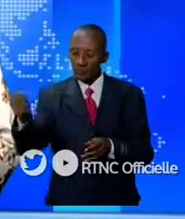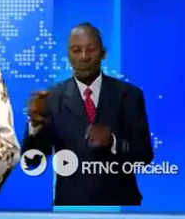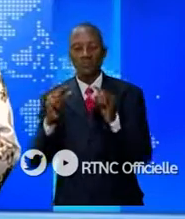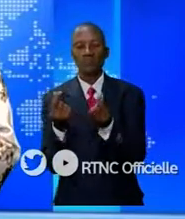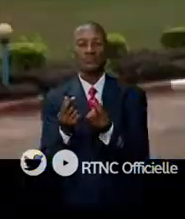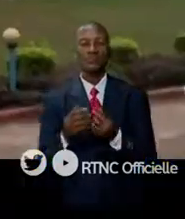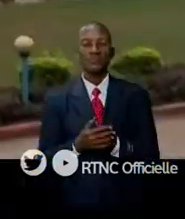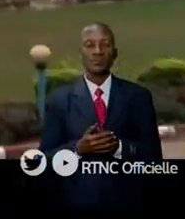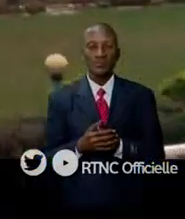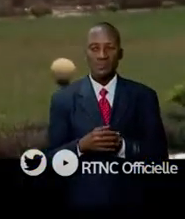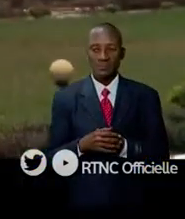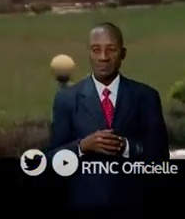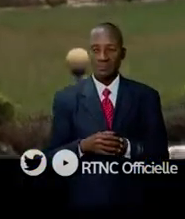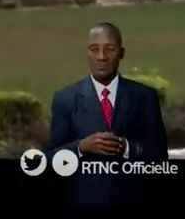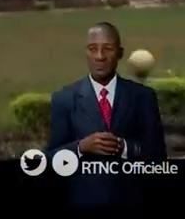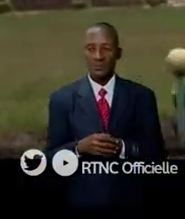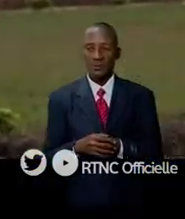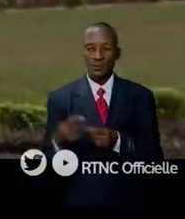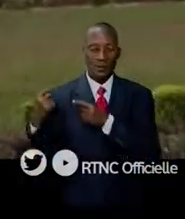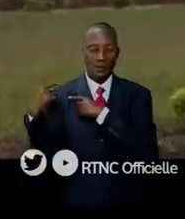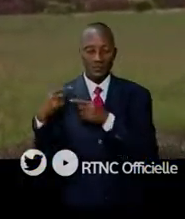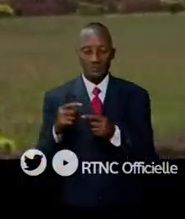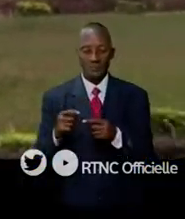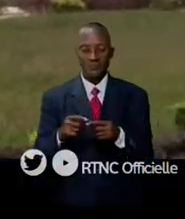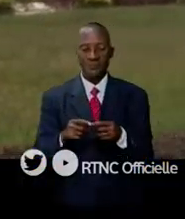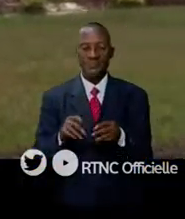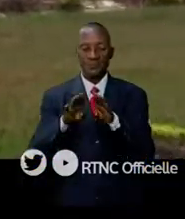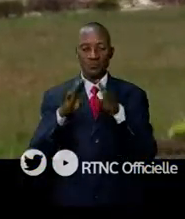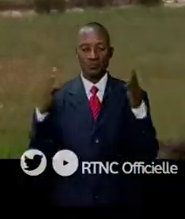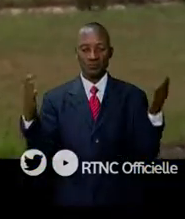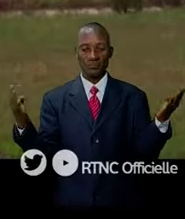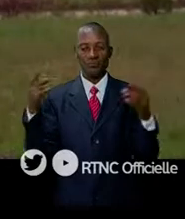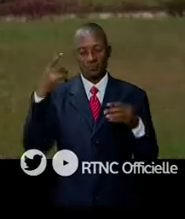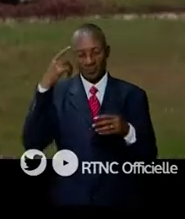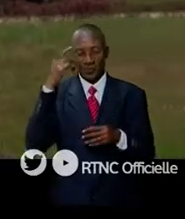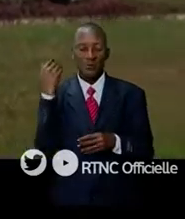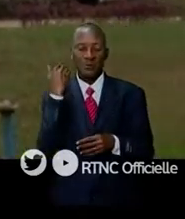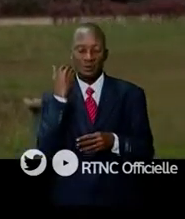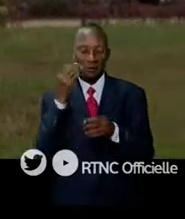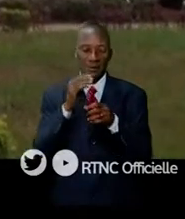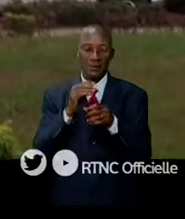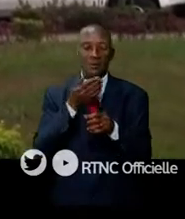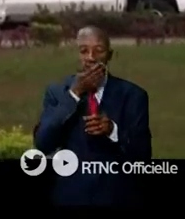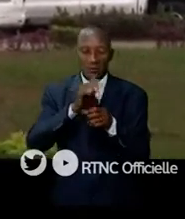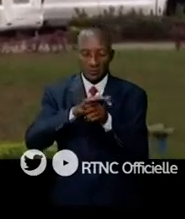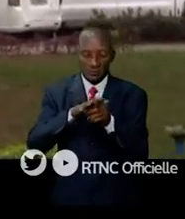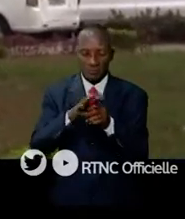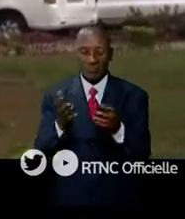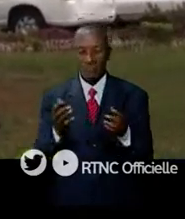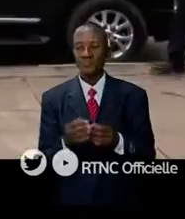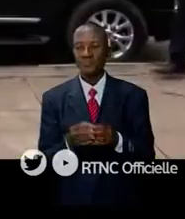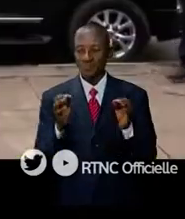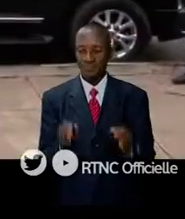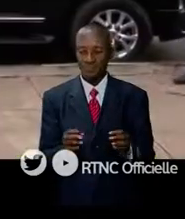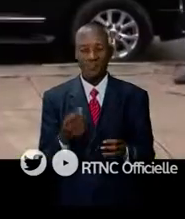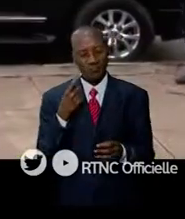Kaindo. Depuis la levée de l'état d'urgence, il s'est observé un relâchement des gestes barrières dans le quotidien des